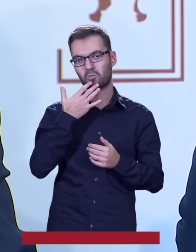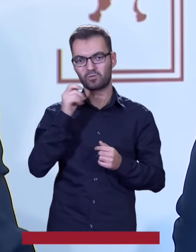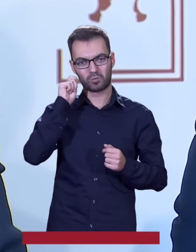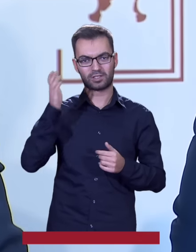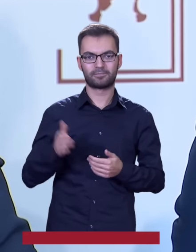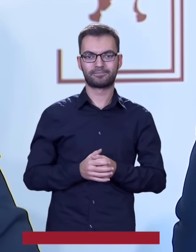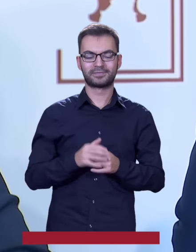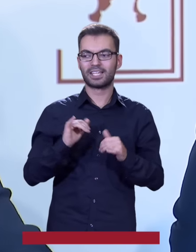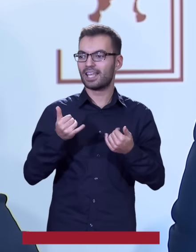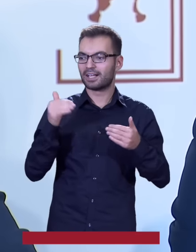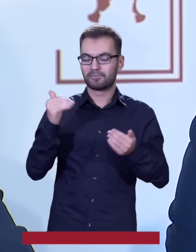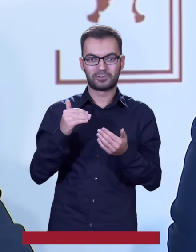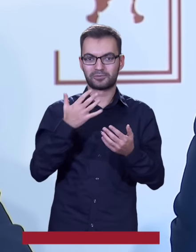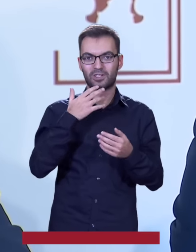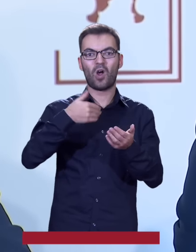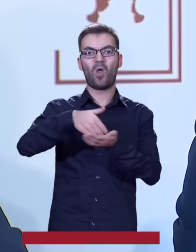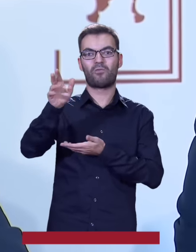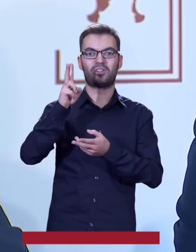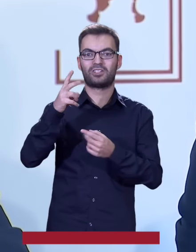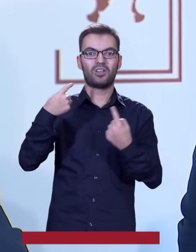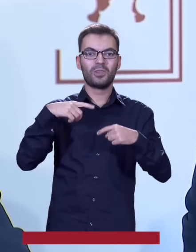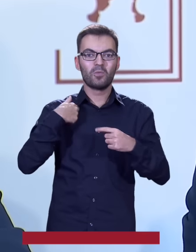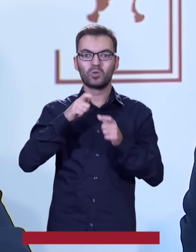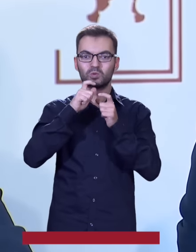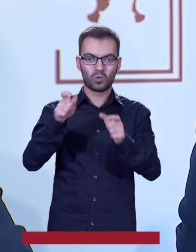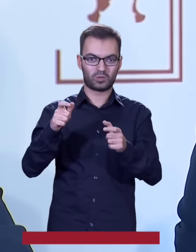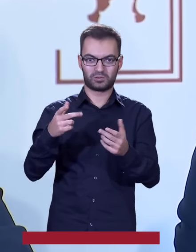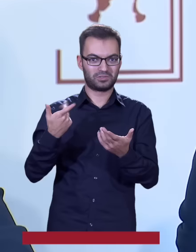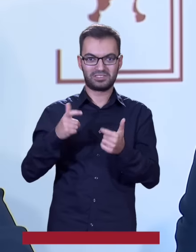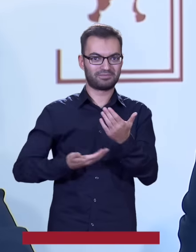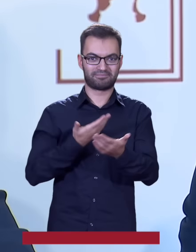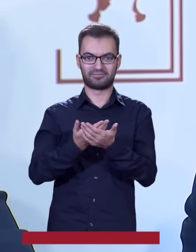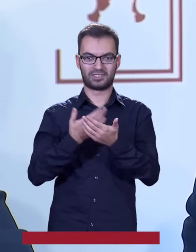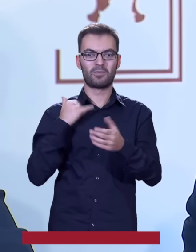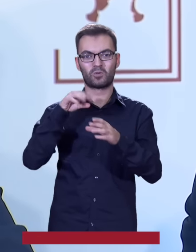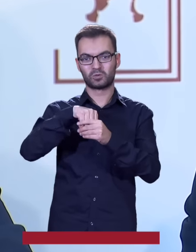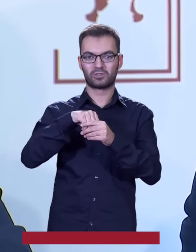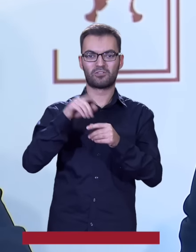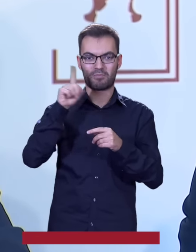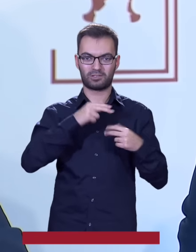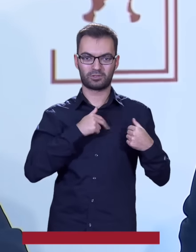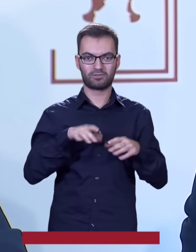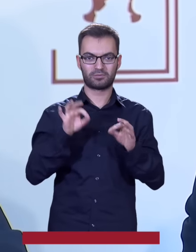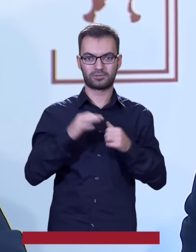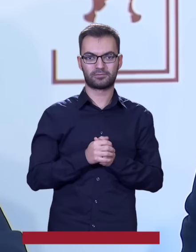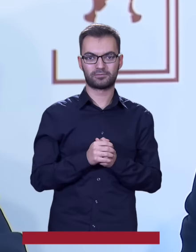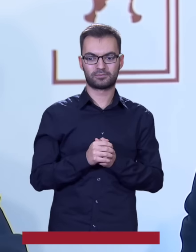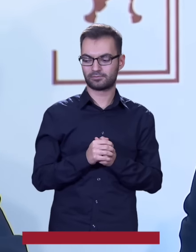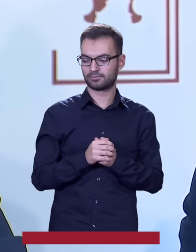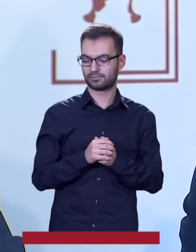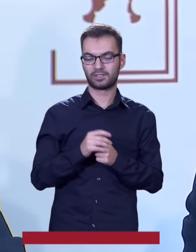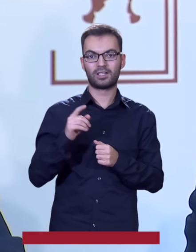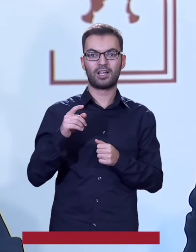Ale jak może mówić o odmawianiu komuś, kto nie zgłosił żadnego tutaj wniosku do udziału w Państwowej Komisji Wyborczej? A poza tym to nie Krajowe